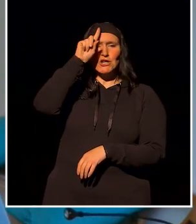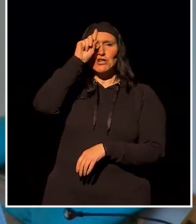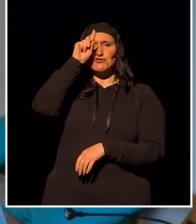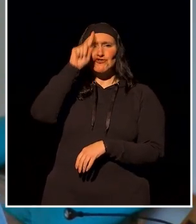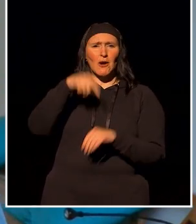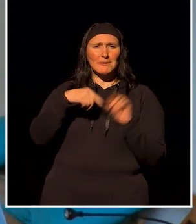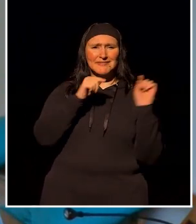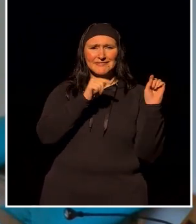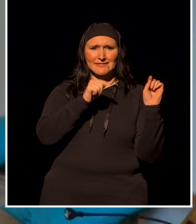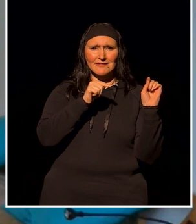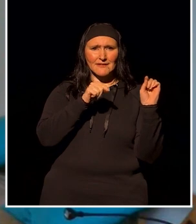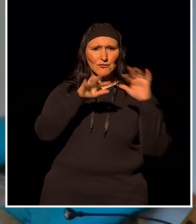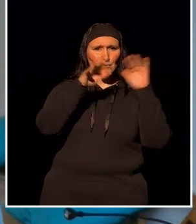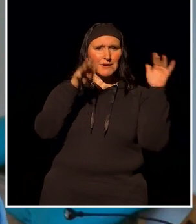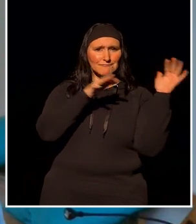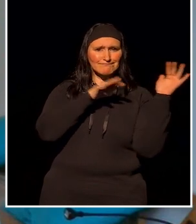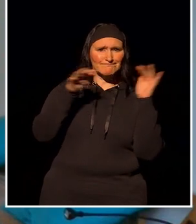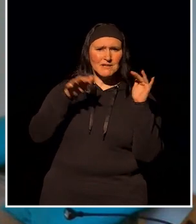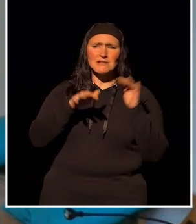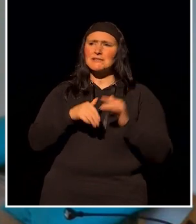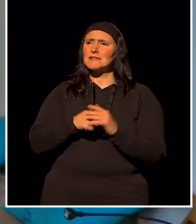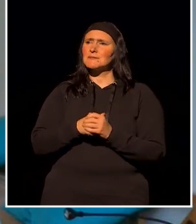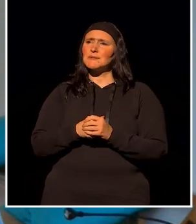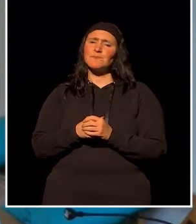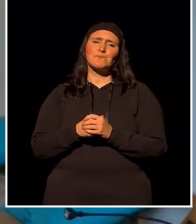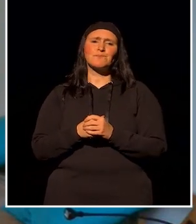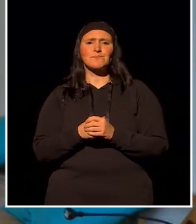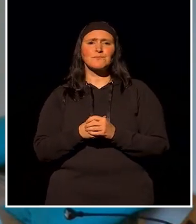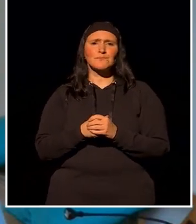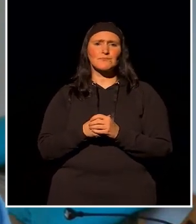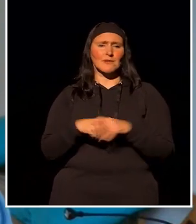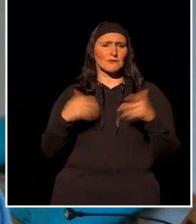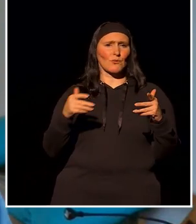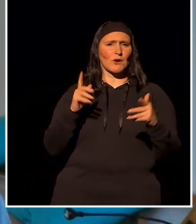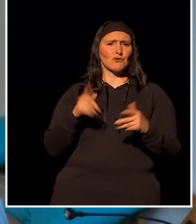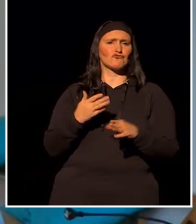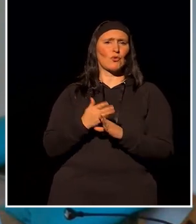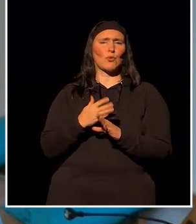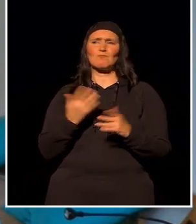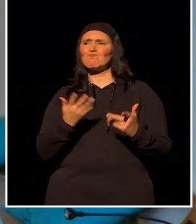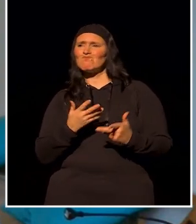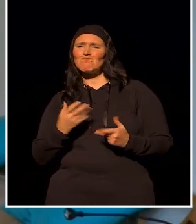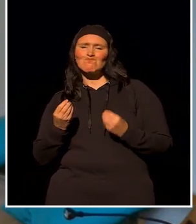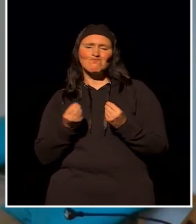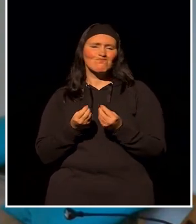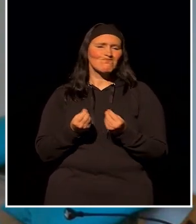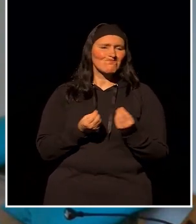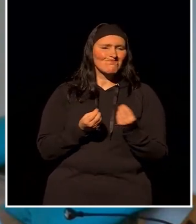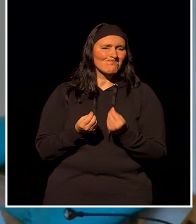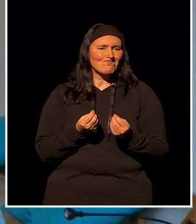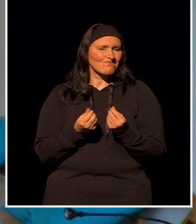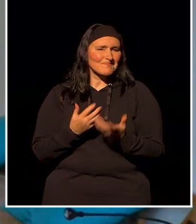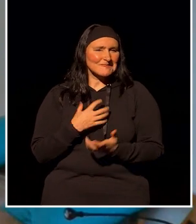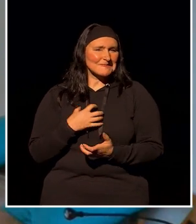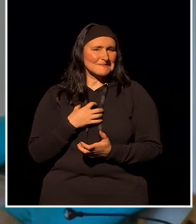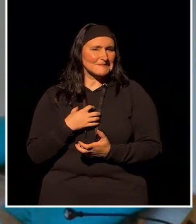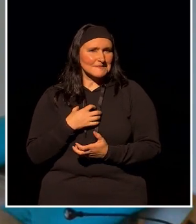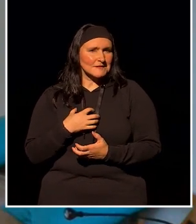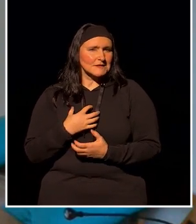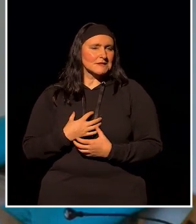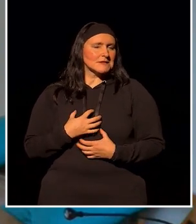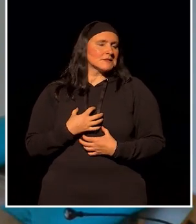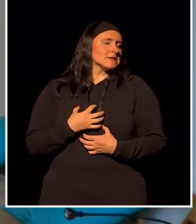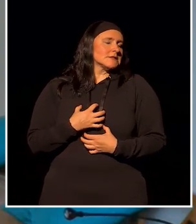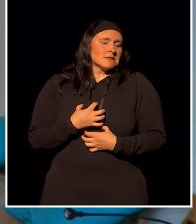sehr unangenehm und grauslich. Einer der Gründe davon ist natürlich auch, dass